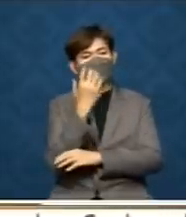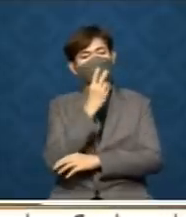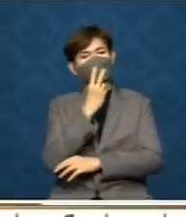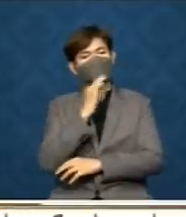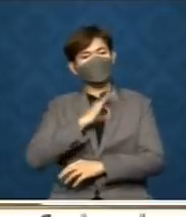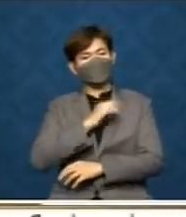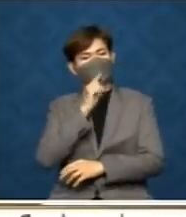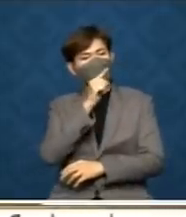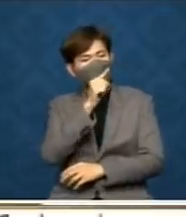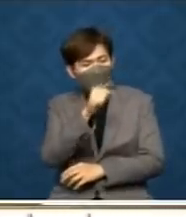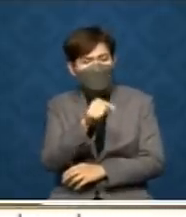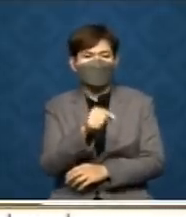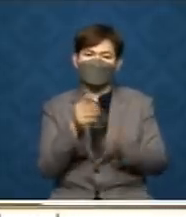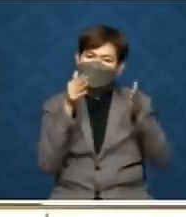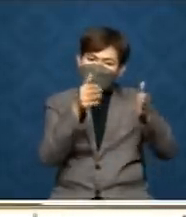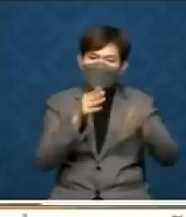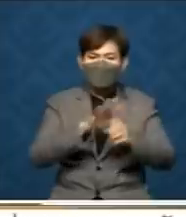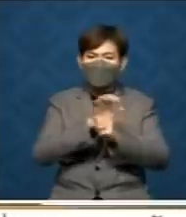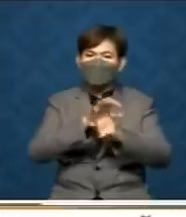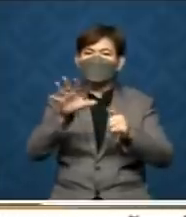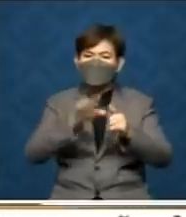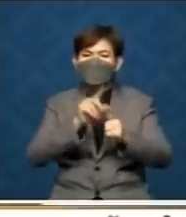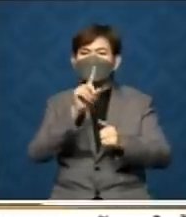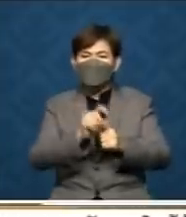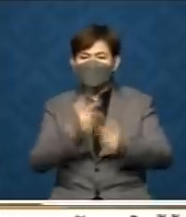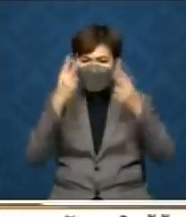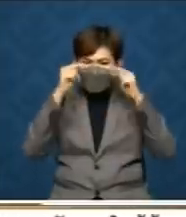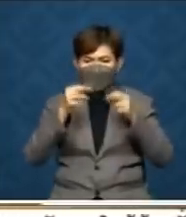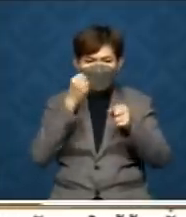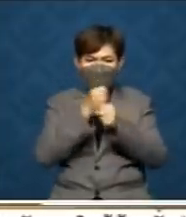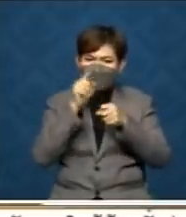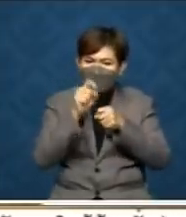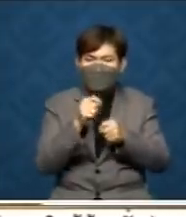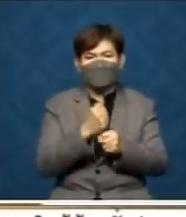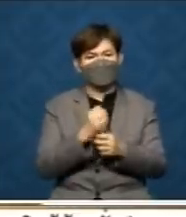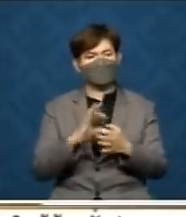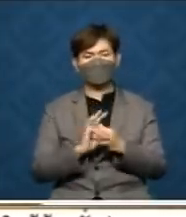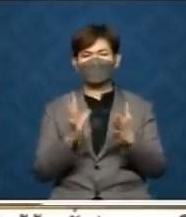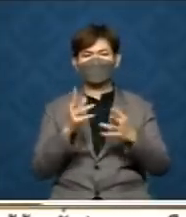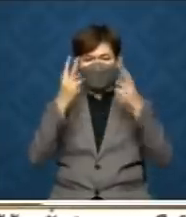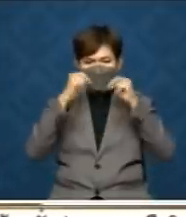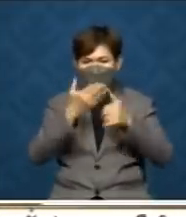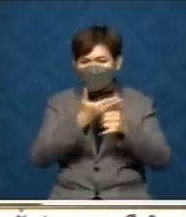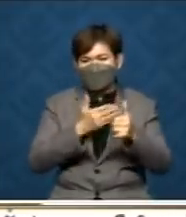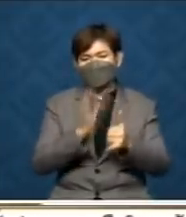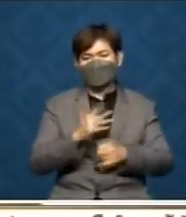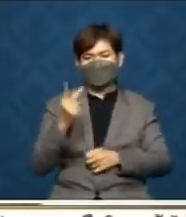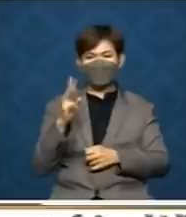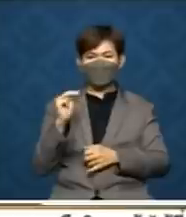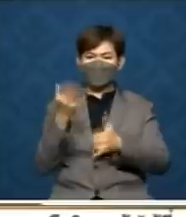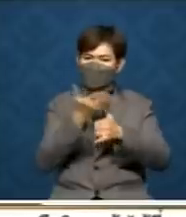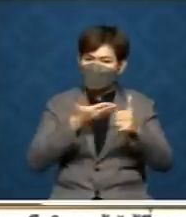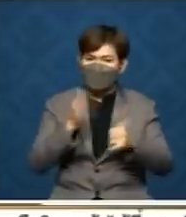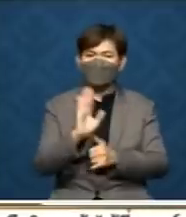ไปกล่าวหามากเกินไปมันก็ตายเพราะโควิชไม่ใช่นายกเจตนาให้ตายไม่ใช่นายกค่าไม่ใช่ครมค่า